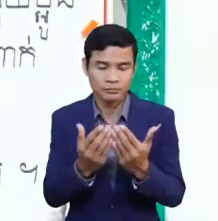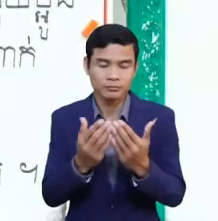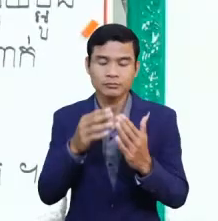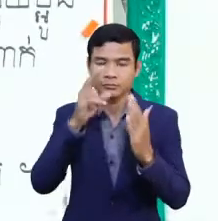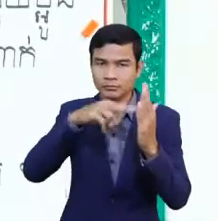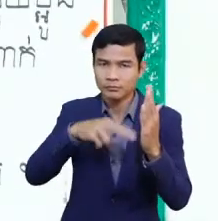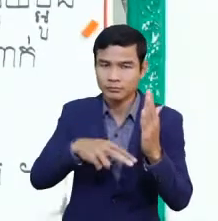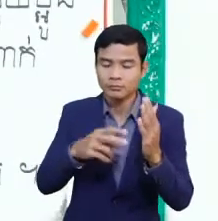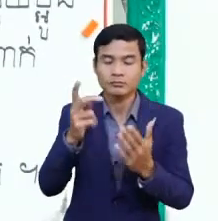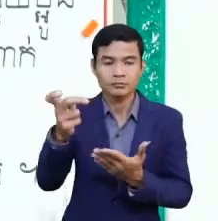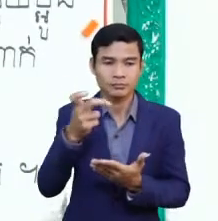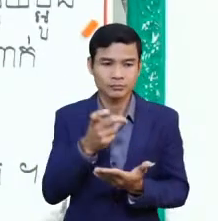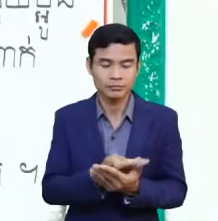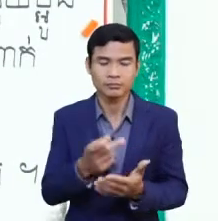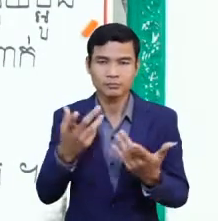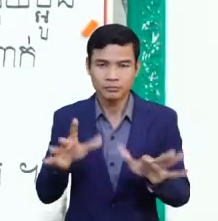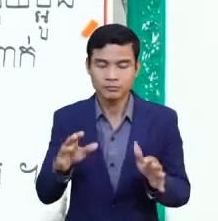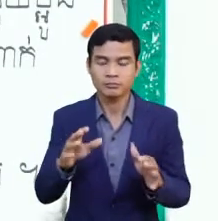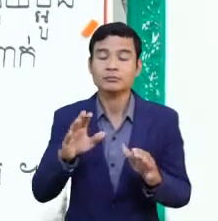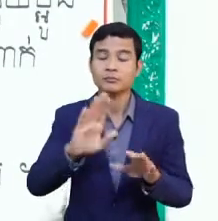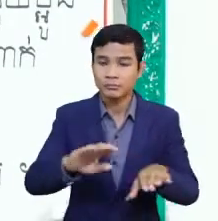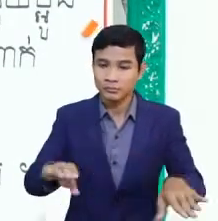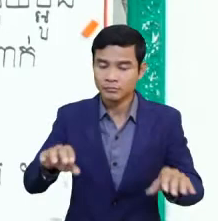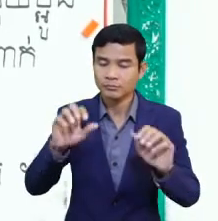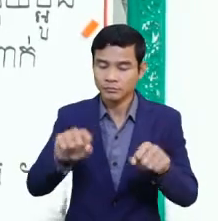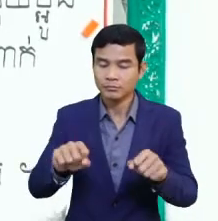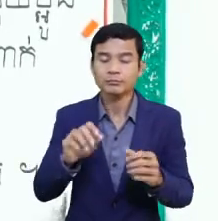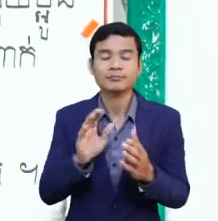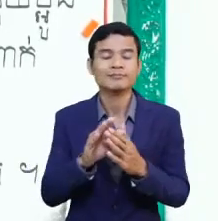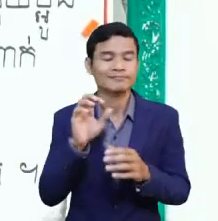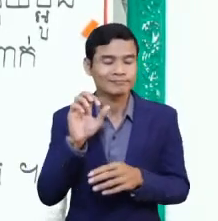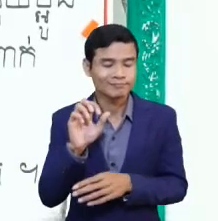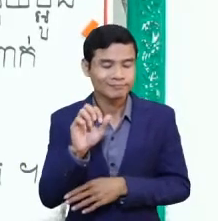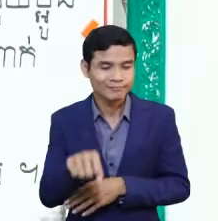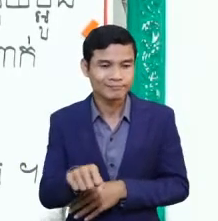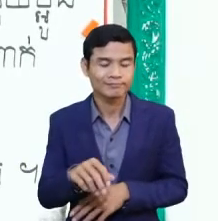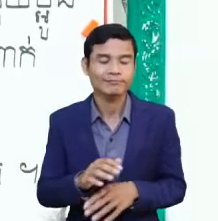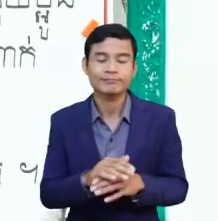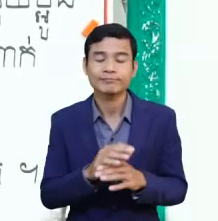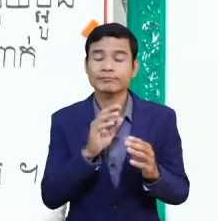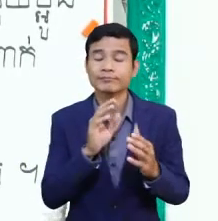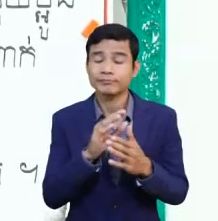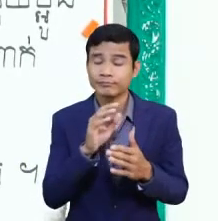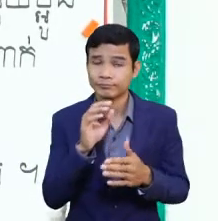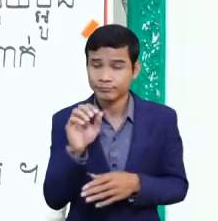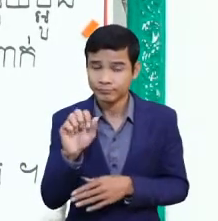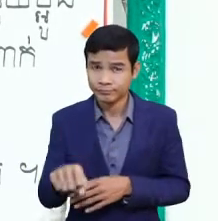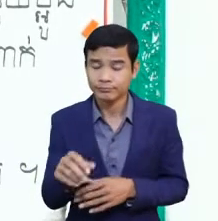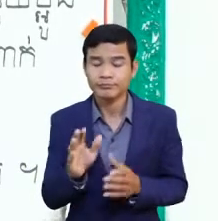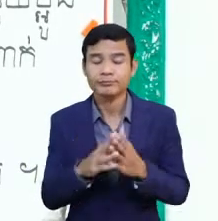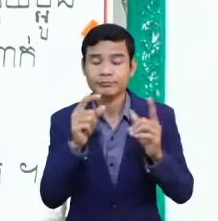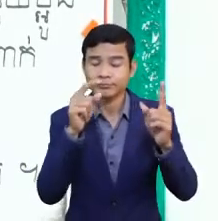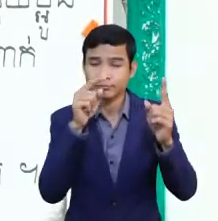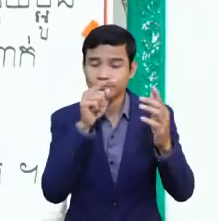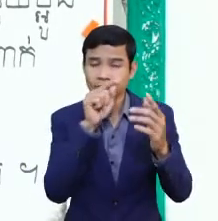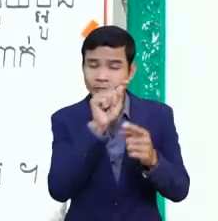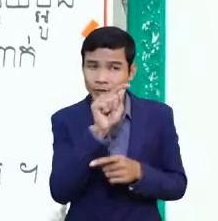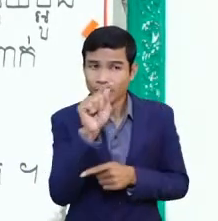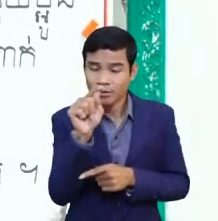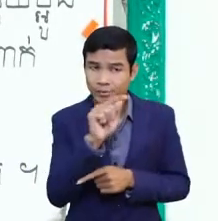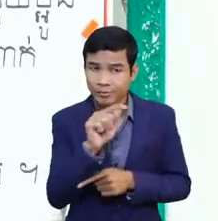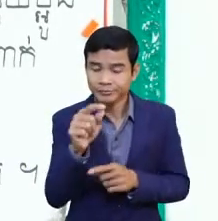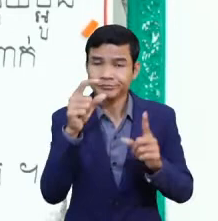rú chả con đặt ở kia chả con trai chẳng ở chả con trai chẳng ở pịa nó con